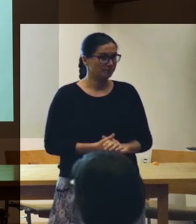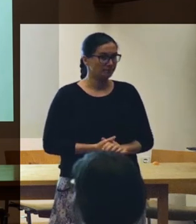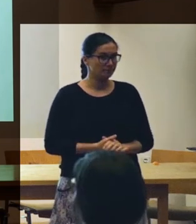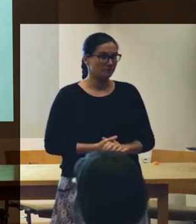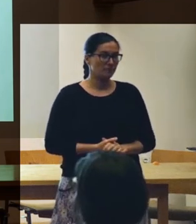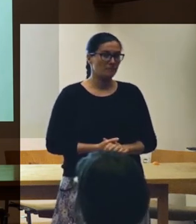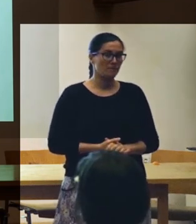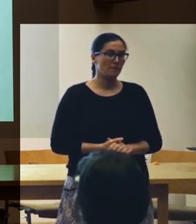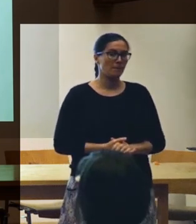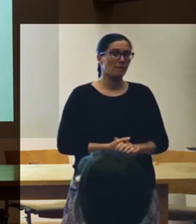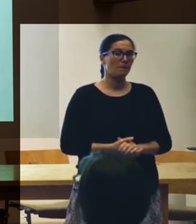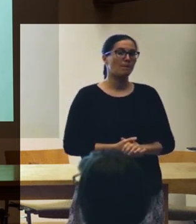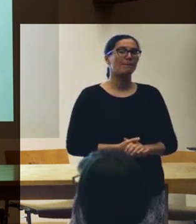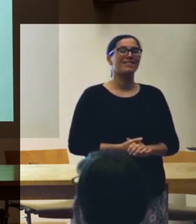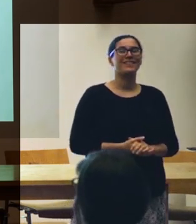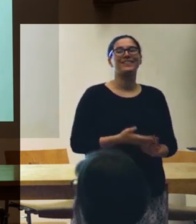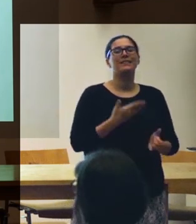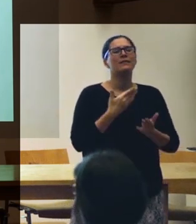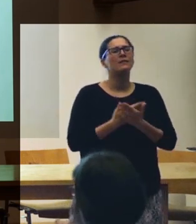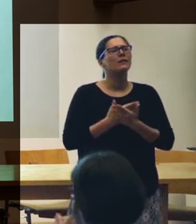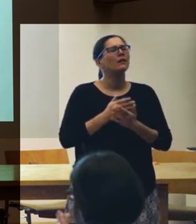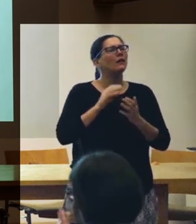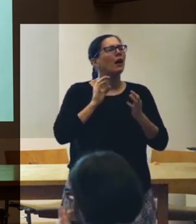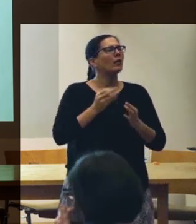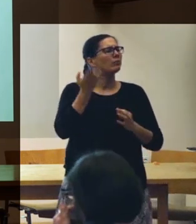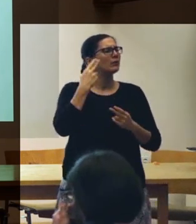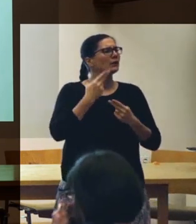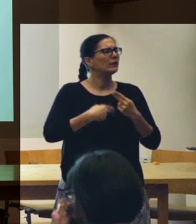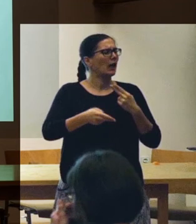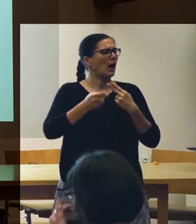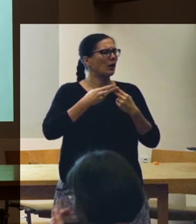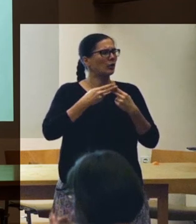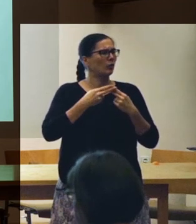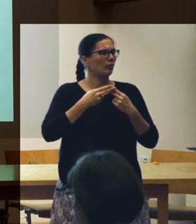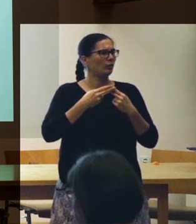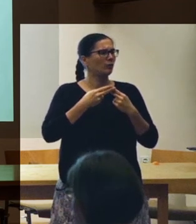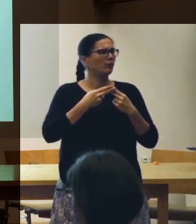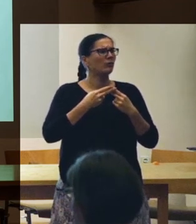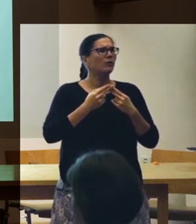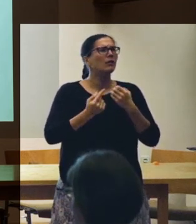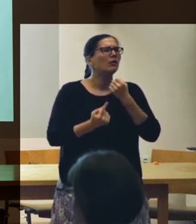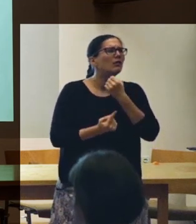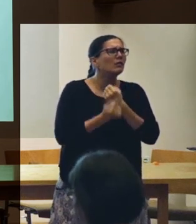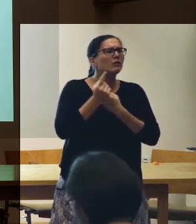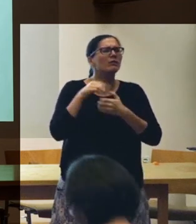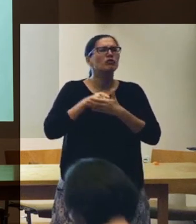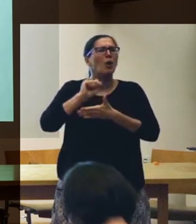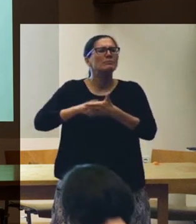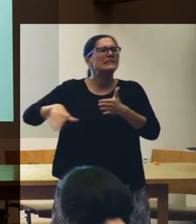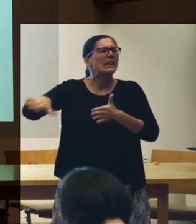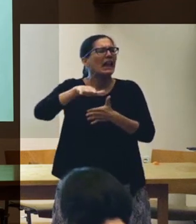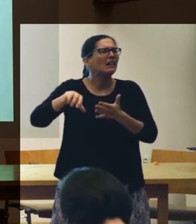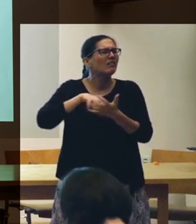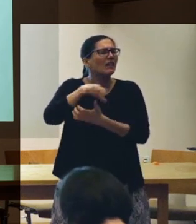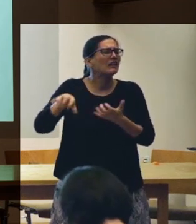To vlastně, když se na jaře konala taková ta kauza Zlínského salonu, kdy